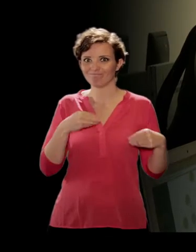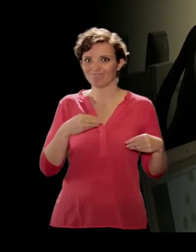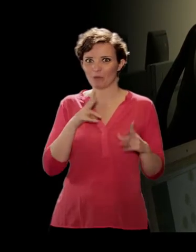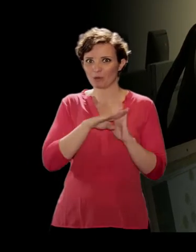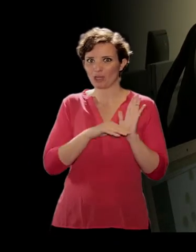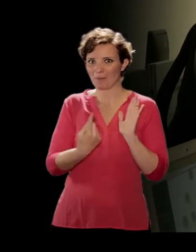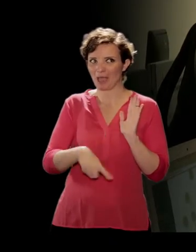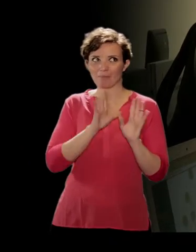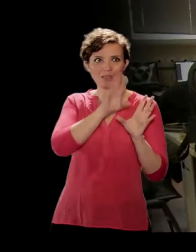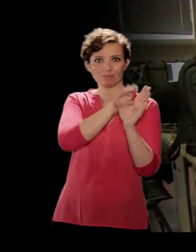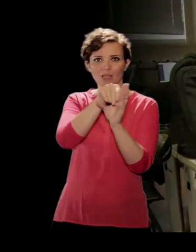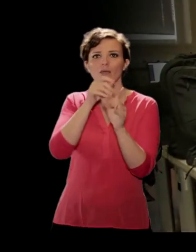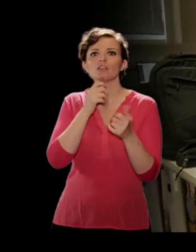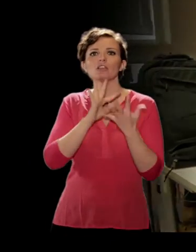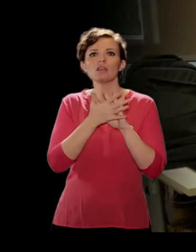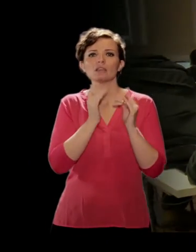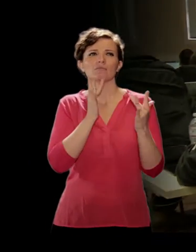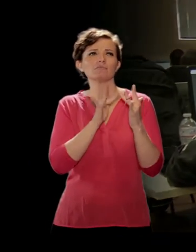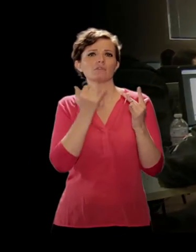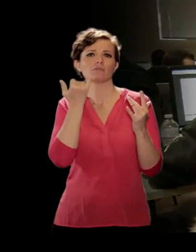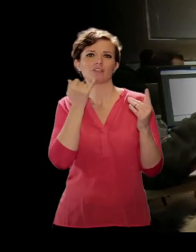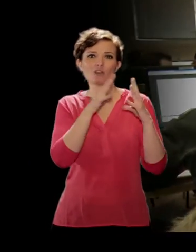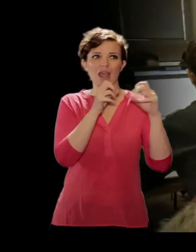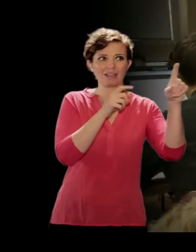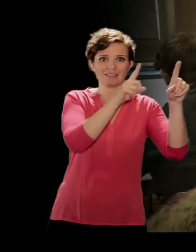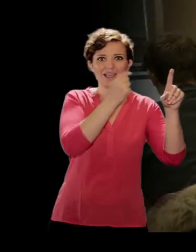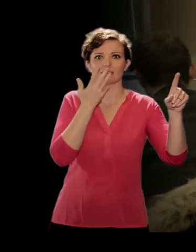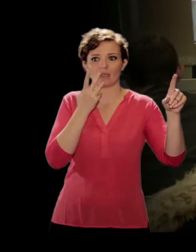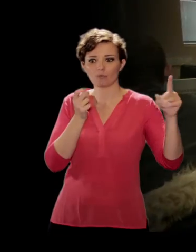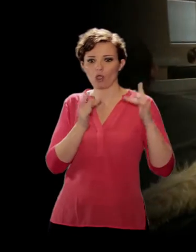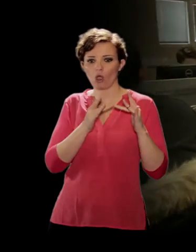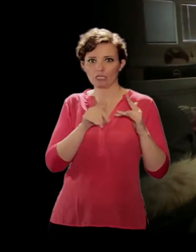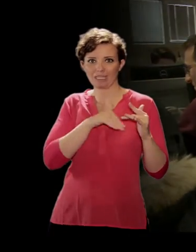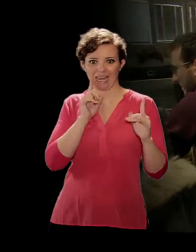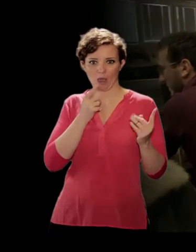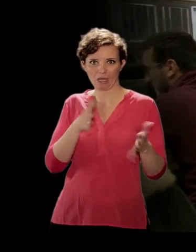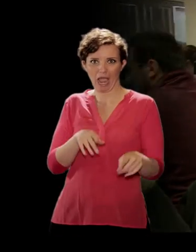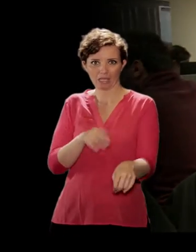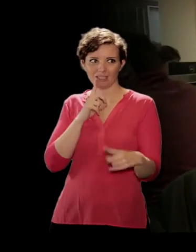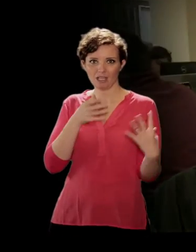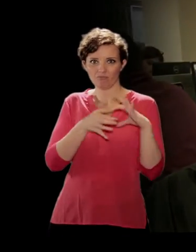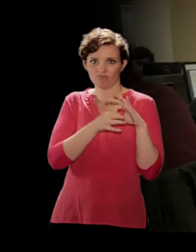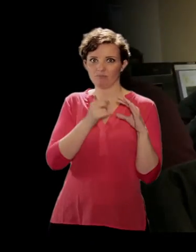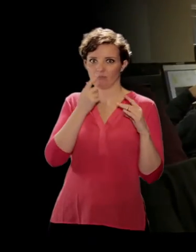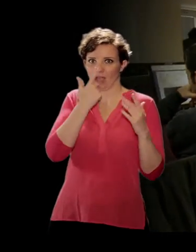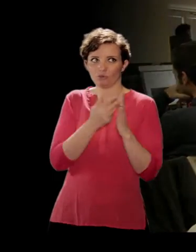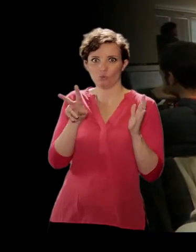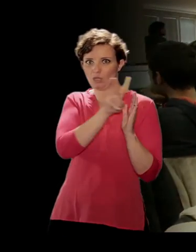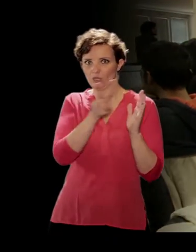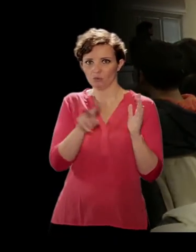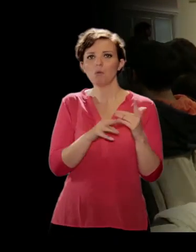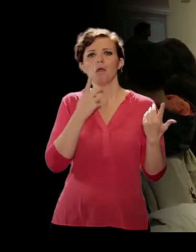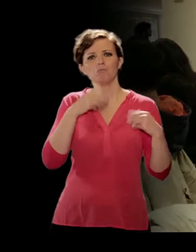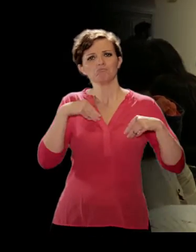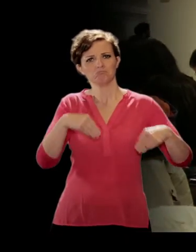perché facilmente riescono ad entrare in contatto con i nostri studenti laureandi. Le aziende partecipano anche nella didattica,